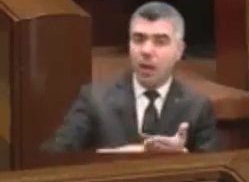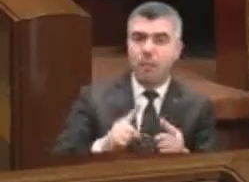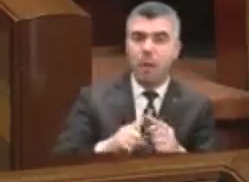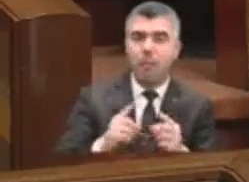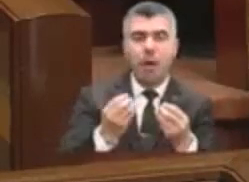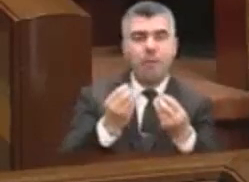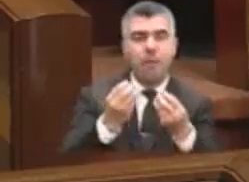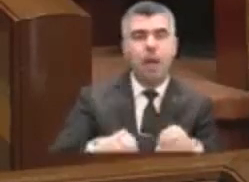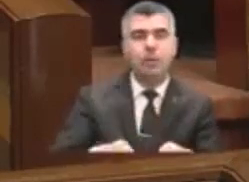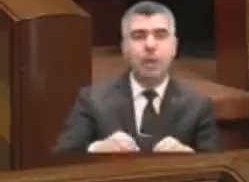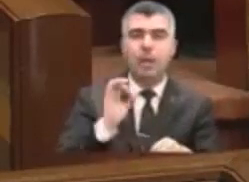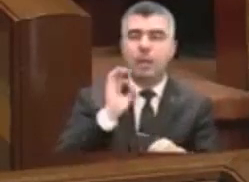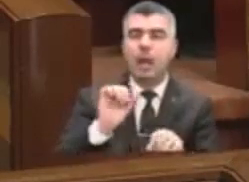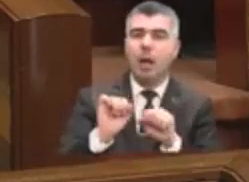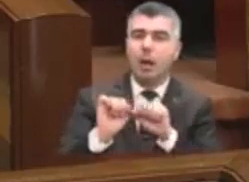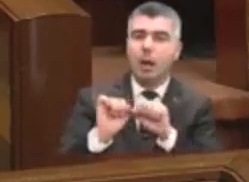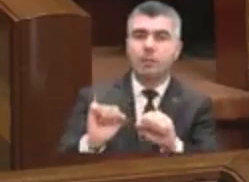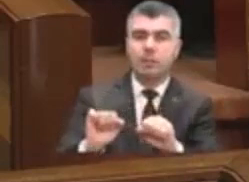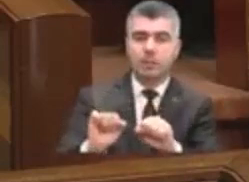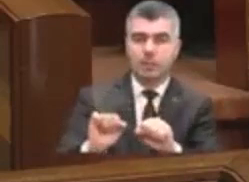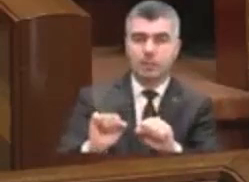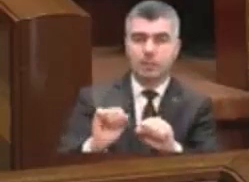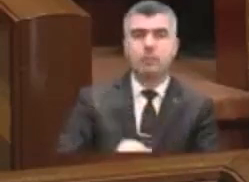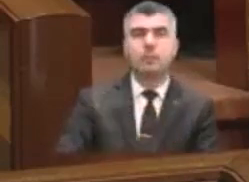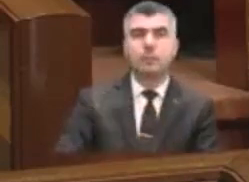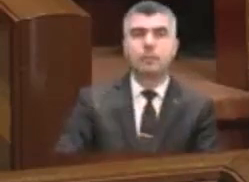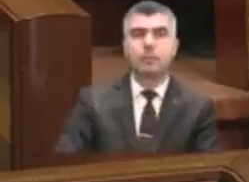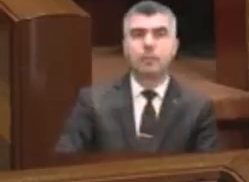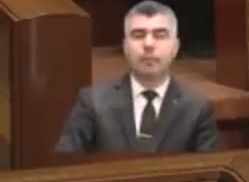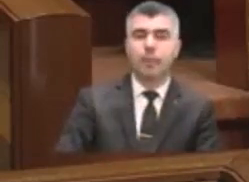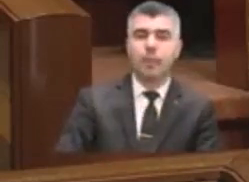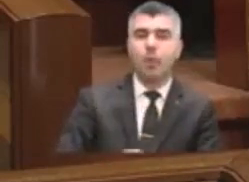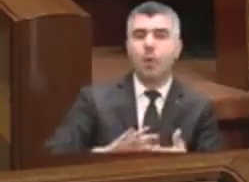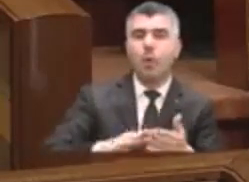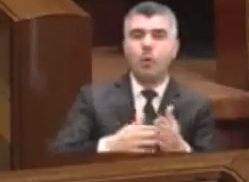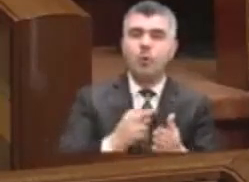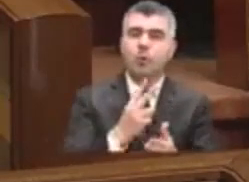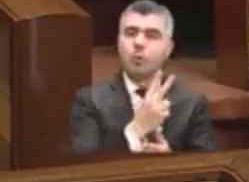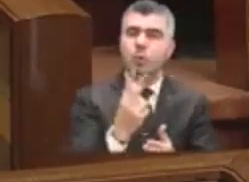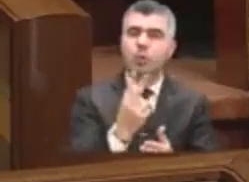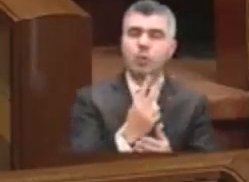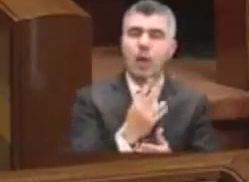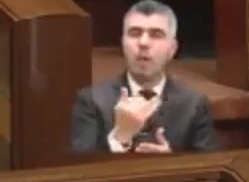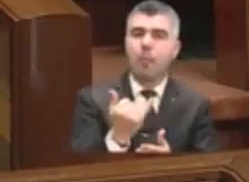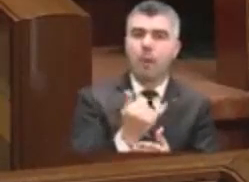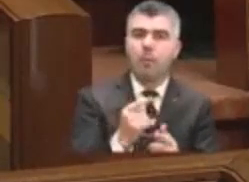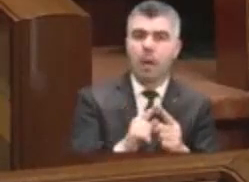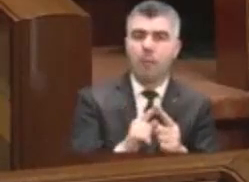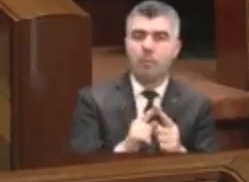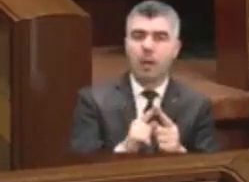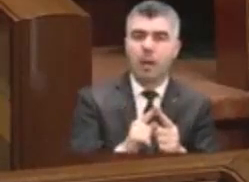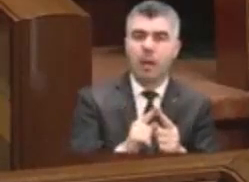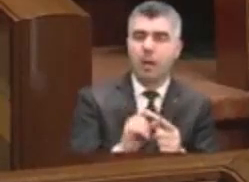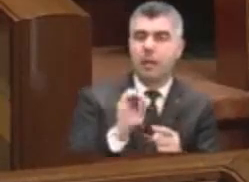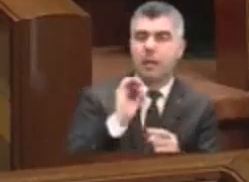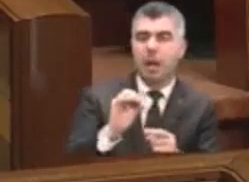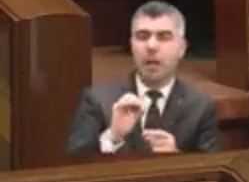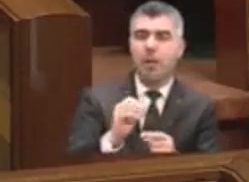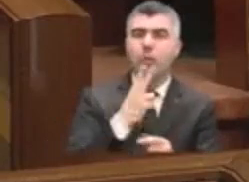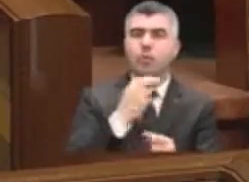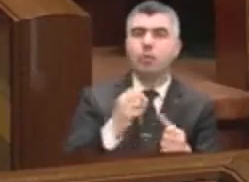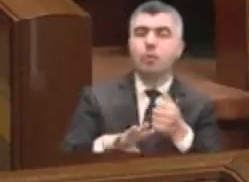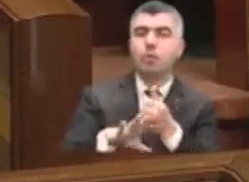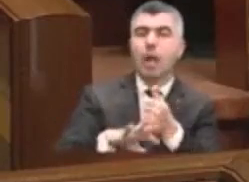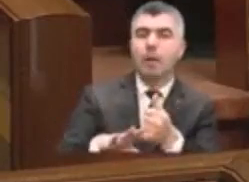ديالكم، لان اتجهتوا خلال هذا الموسم في نحو جملتين، نحو تجهيل ابناء الشعب من